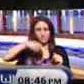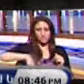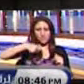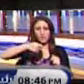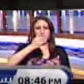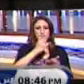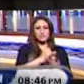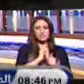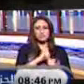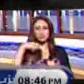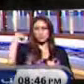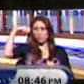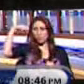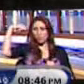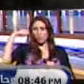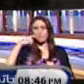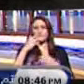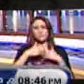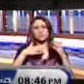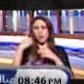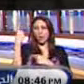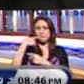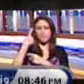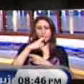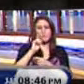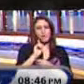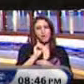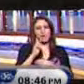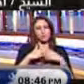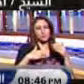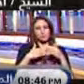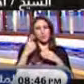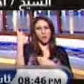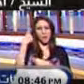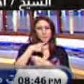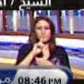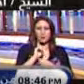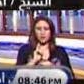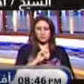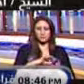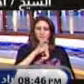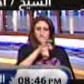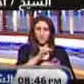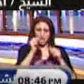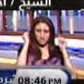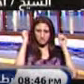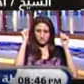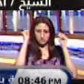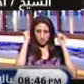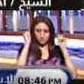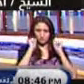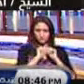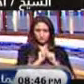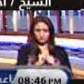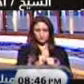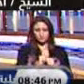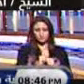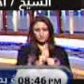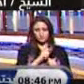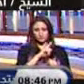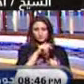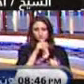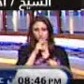سلطة وعن توجهات أي حاكم. بعد الثورة إحنا فوجئنا، طبعا احنا املنا كثيرا